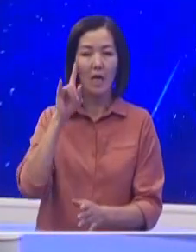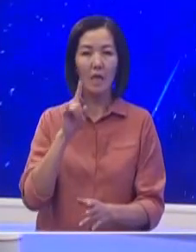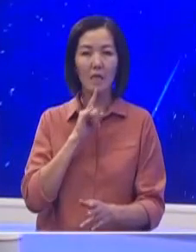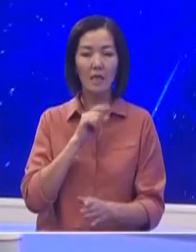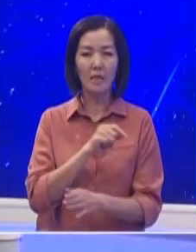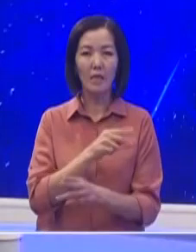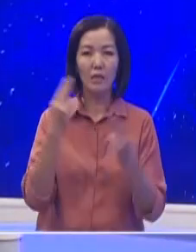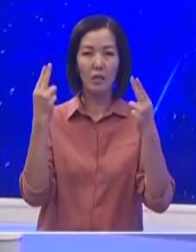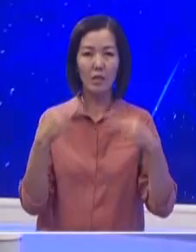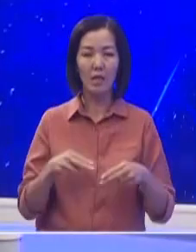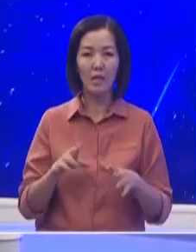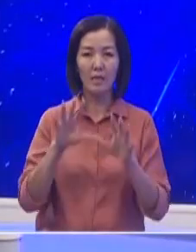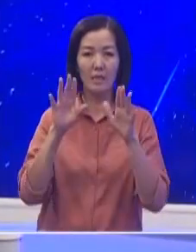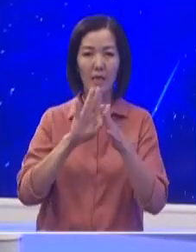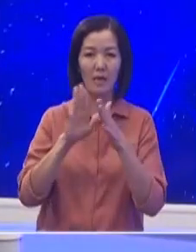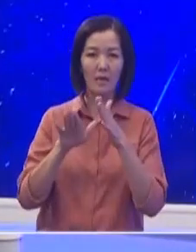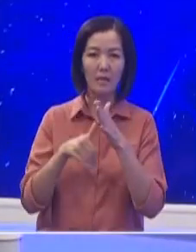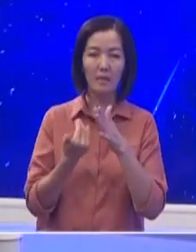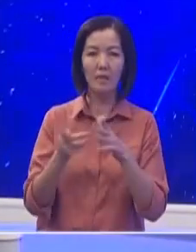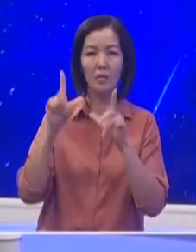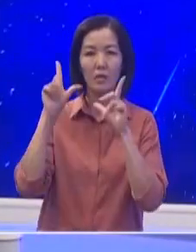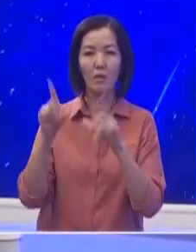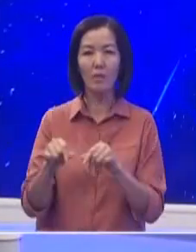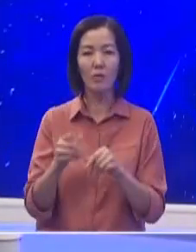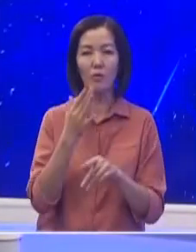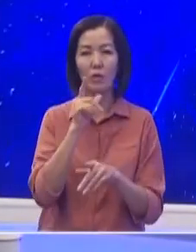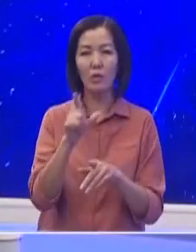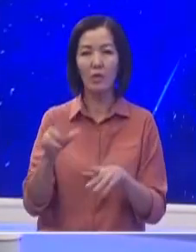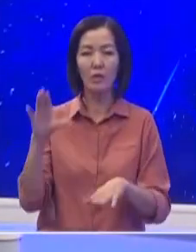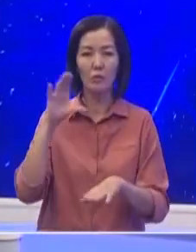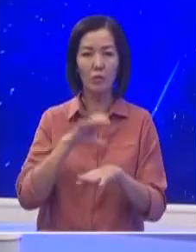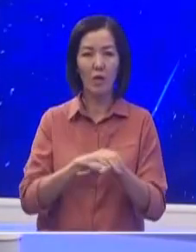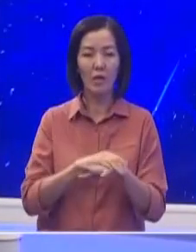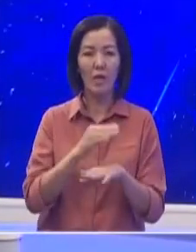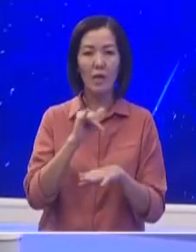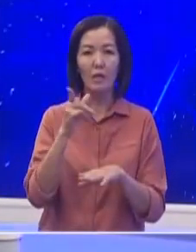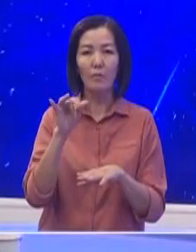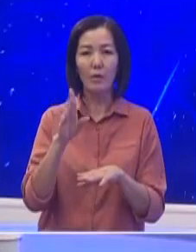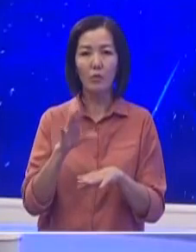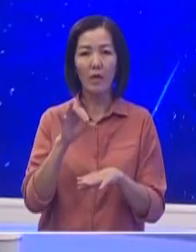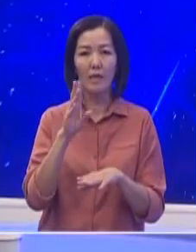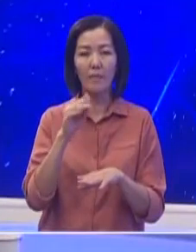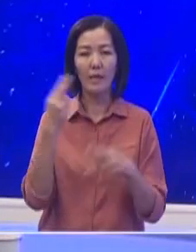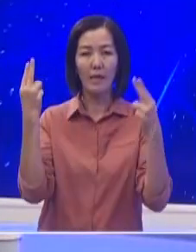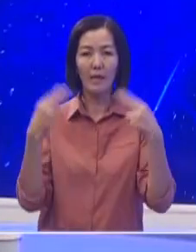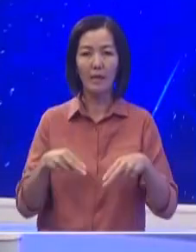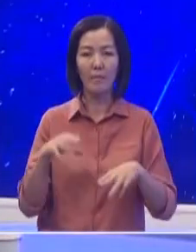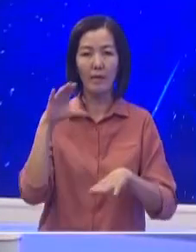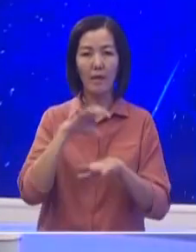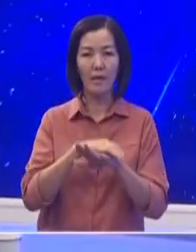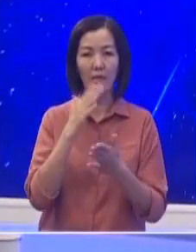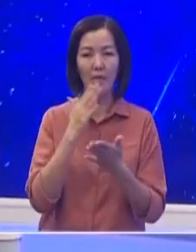Қазақстан шекарасынан заңсыз ақша шығармақ болған шетелдіктер ұсталды. Олардың қылмысы Жібек жолы және Атамекен кеден бекеттерінде